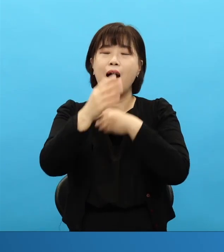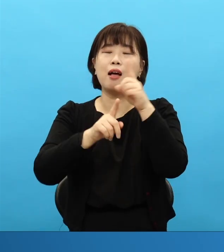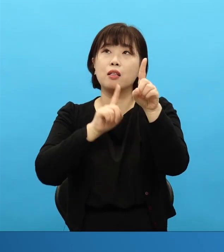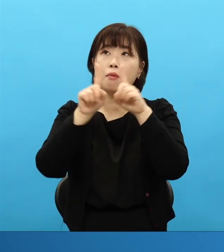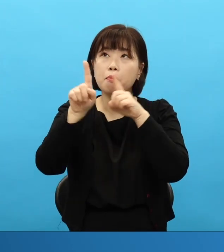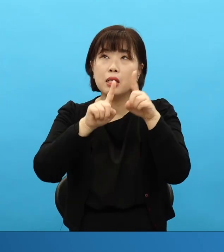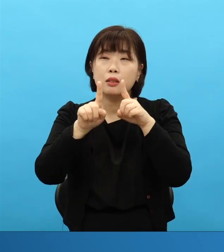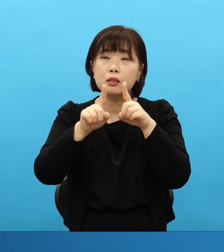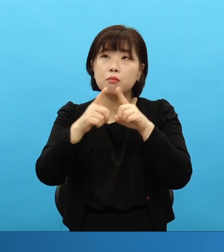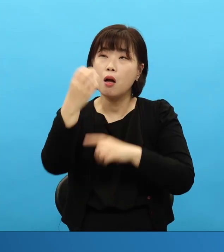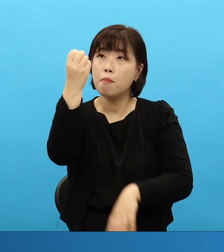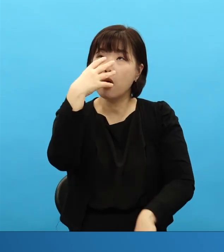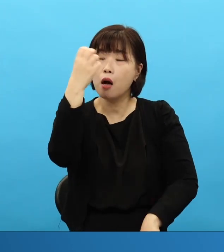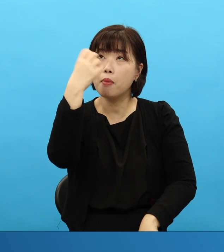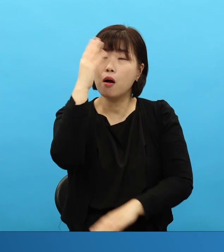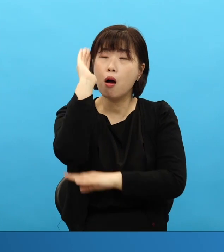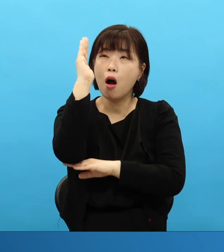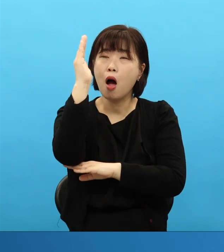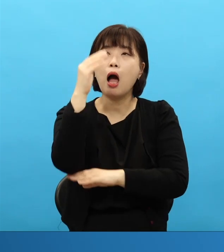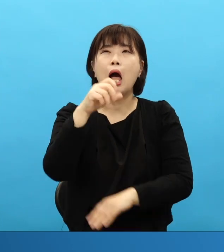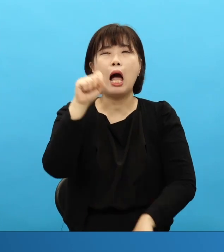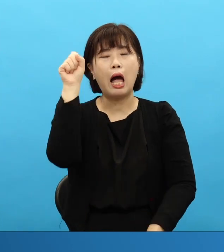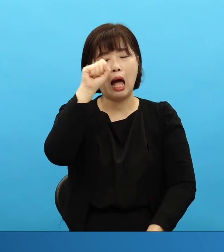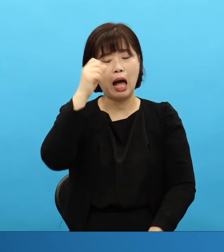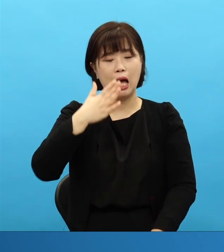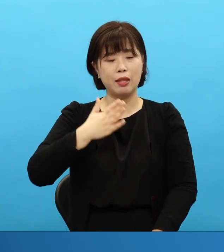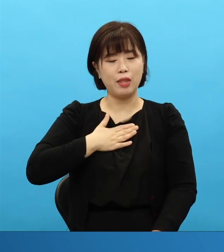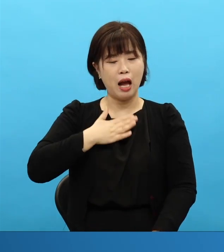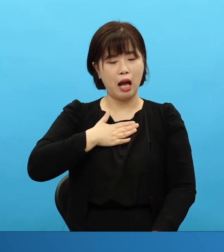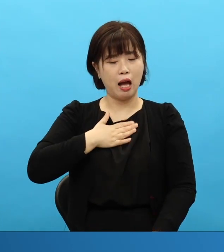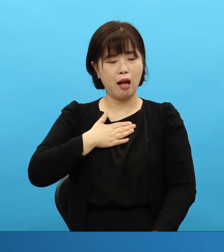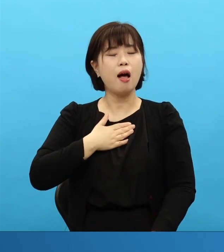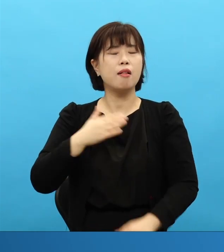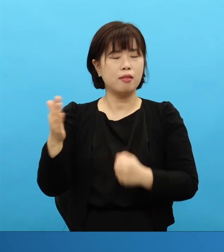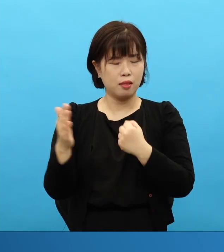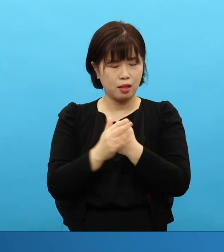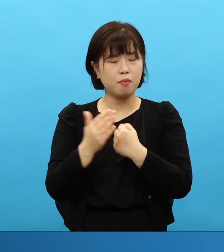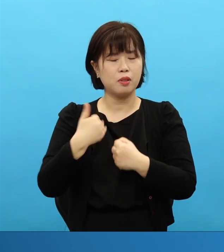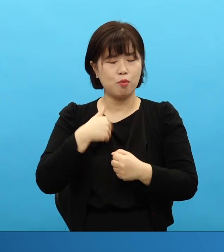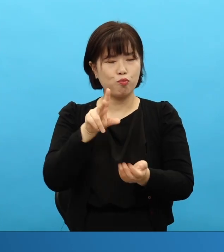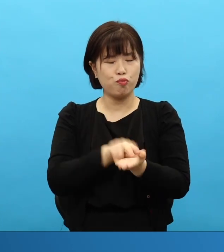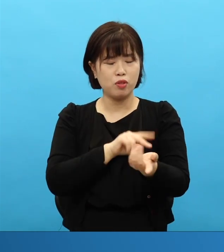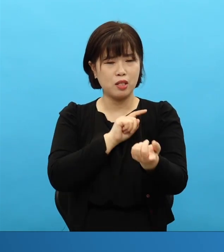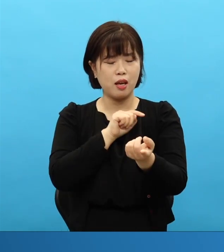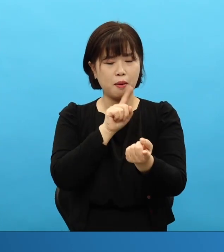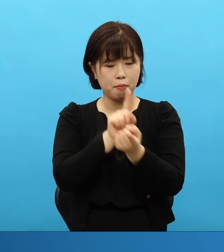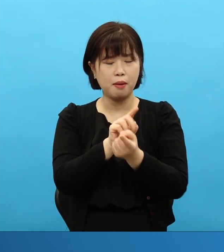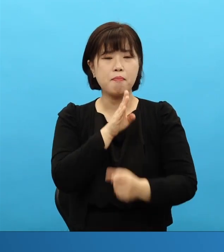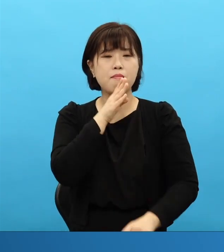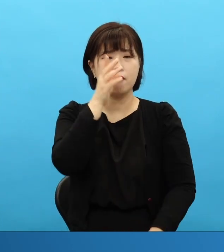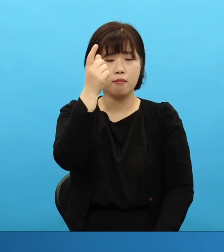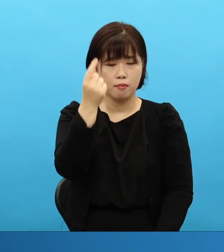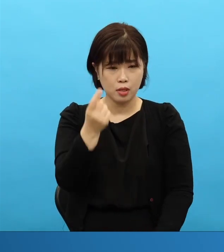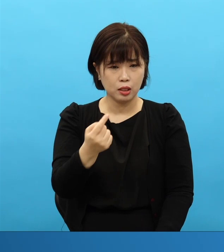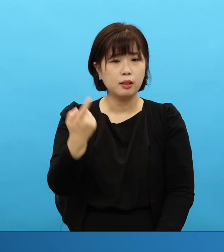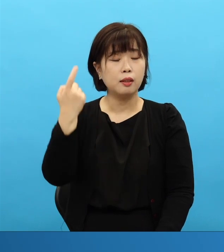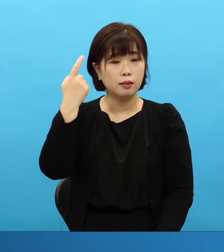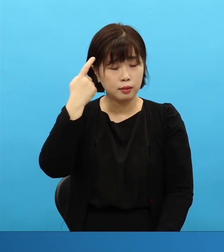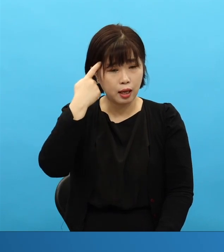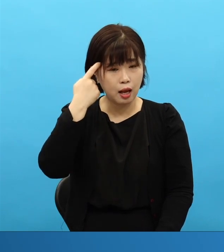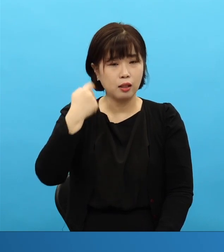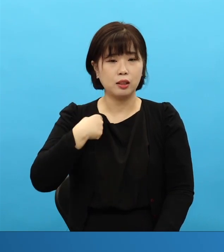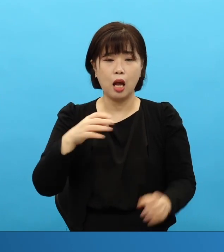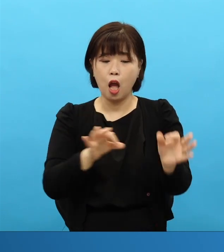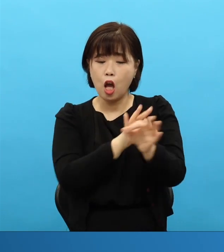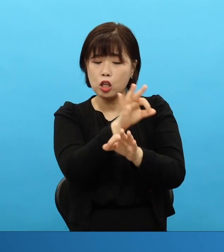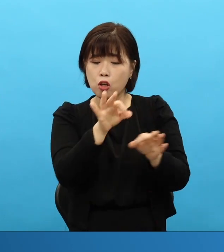주셨습니다. 그래서 언젠가는 유학을 나가야겠다라는 그런 생각들을 가지고 있었는데 그 어려움, 경제적인